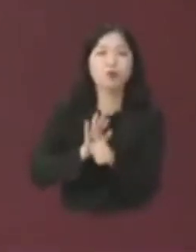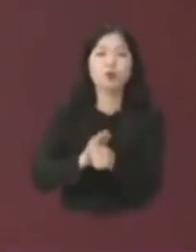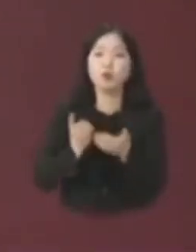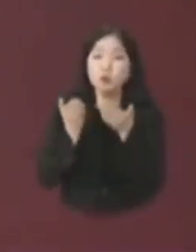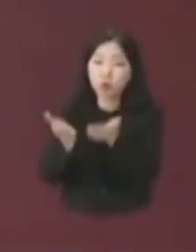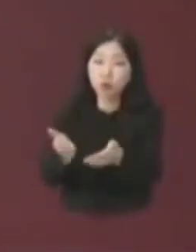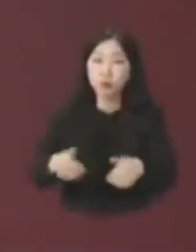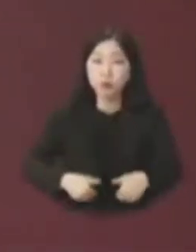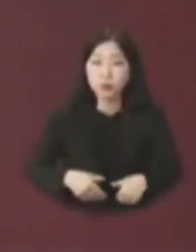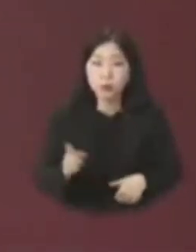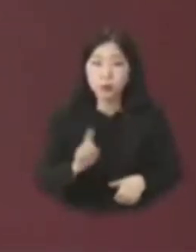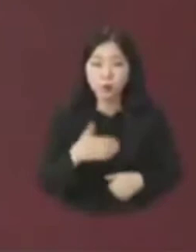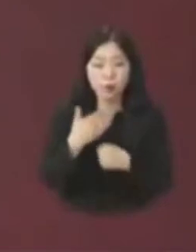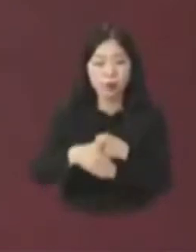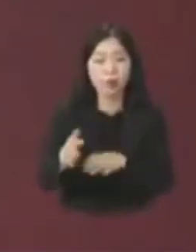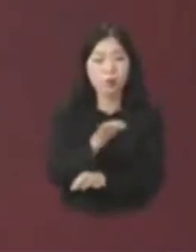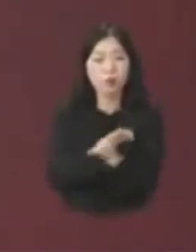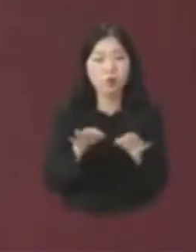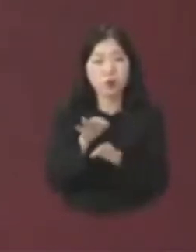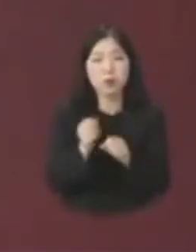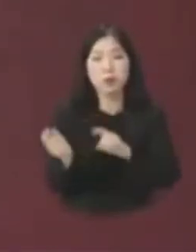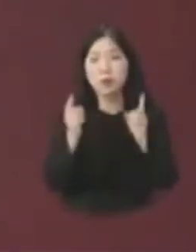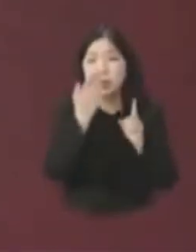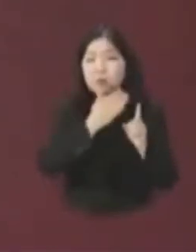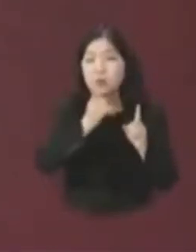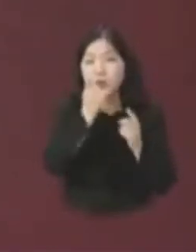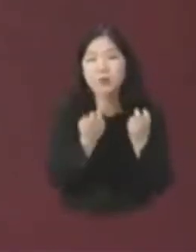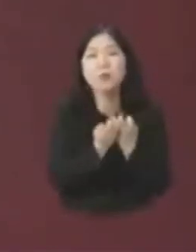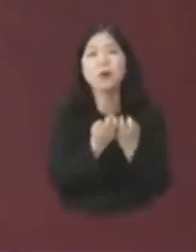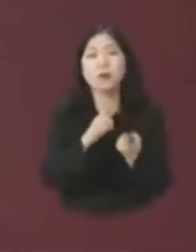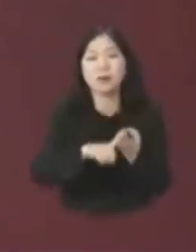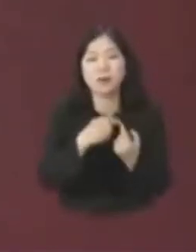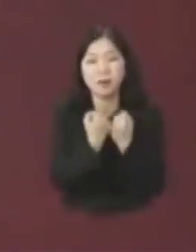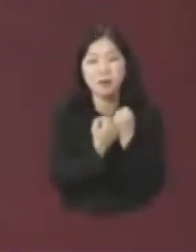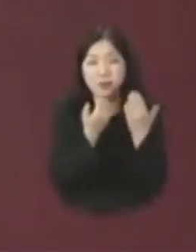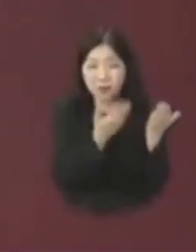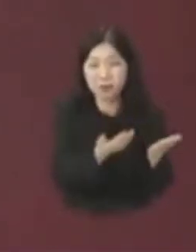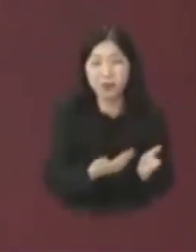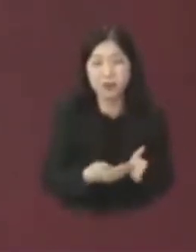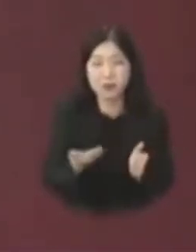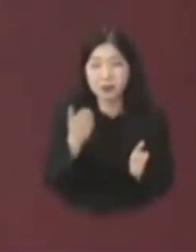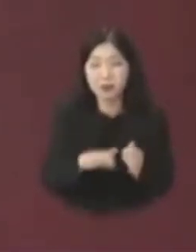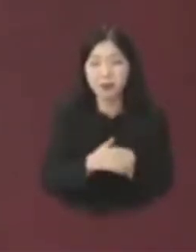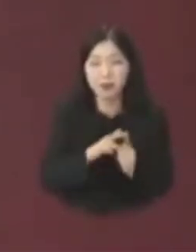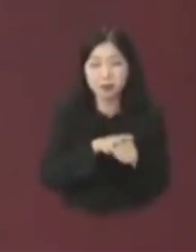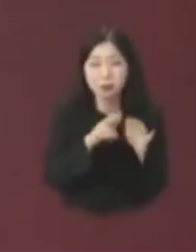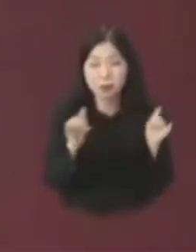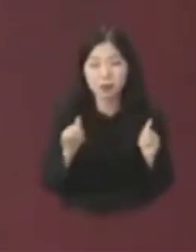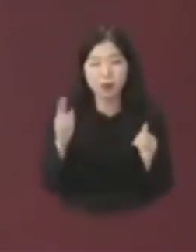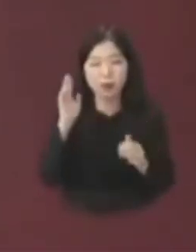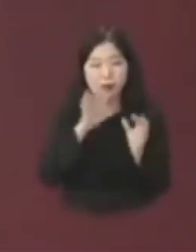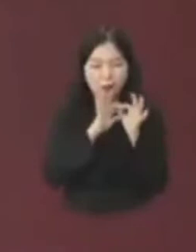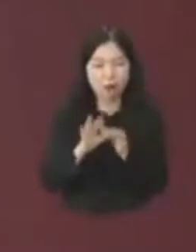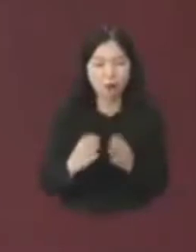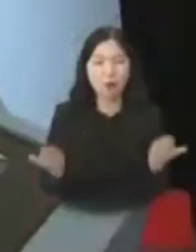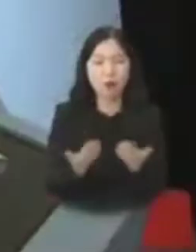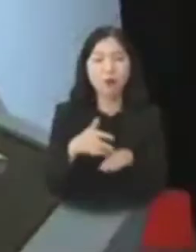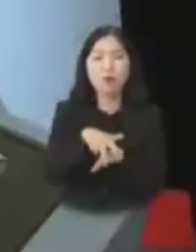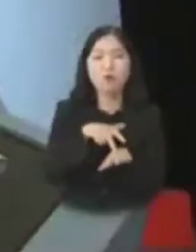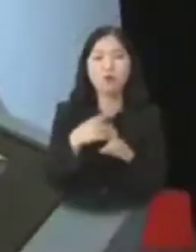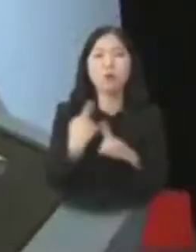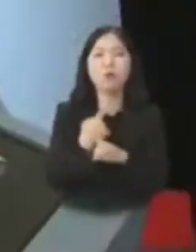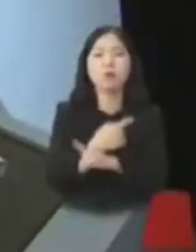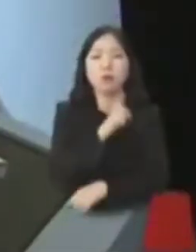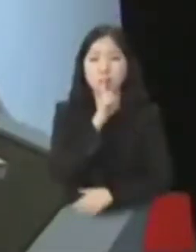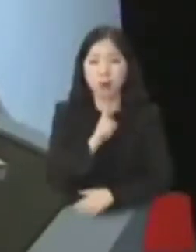줘서 이분들이 대구 경제에 이바지할 수 있는 이 안에 대해서 말씀을 드렸는데 네. 그 후보님께서 계속 산업 구조를